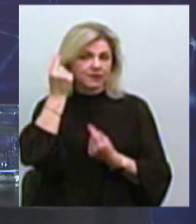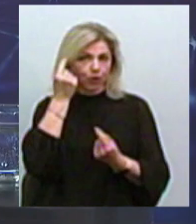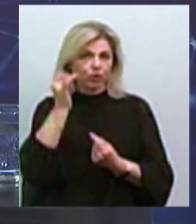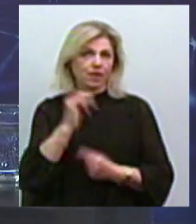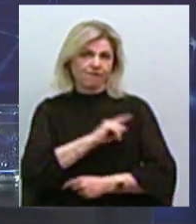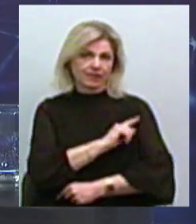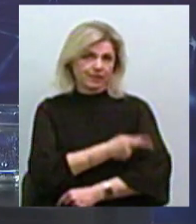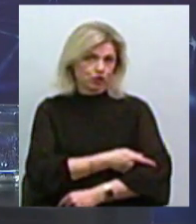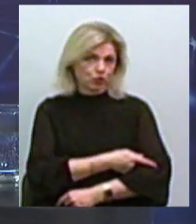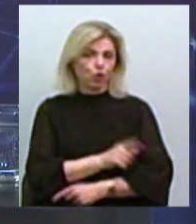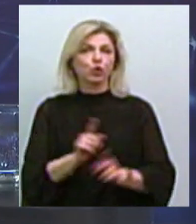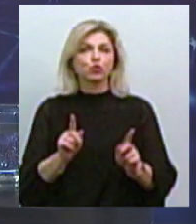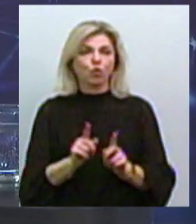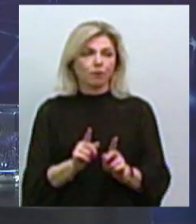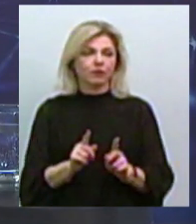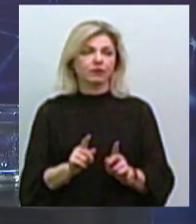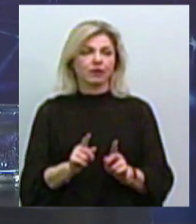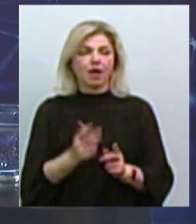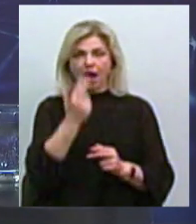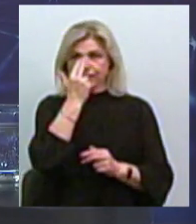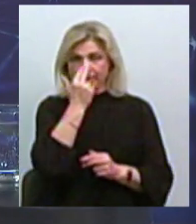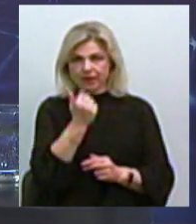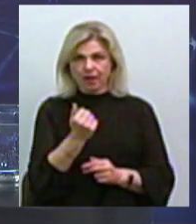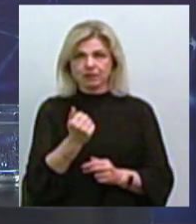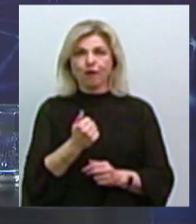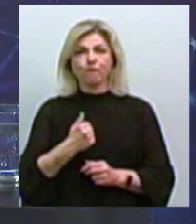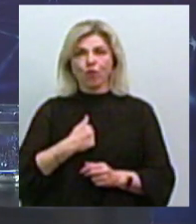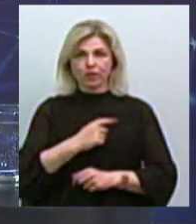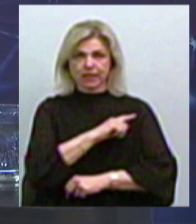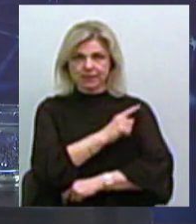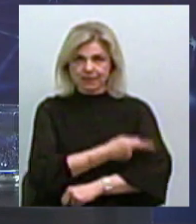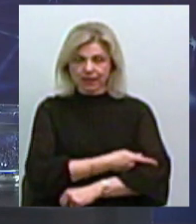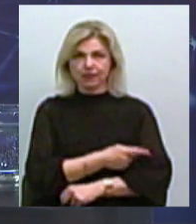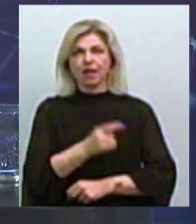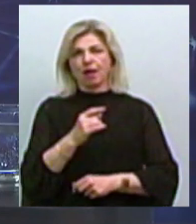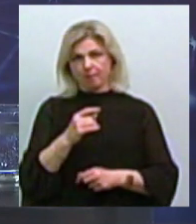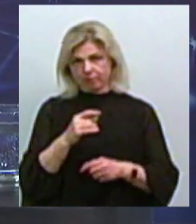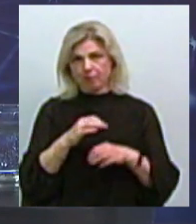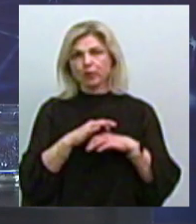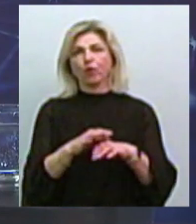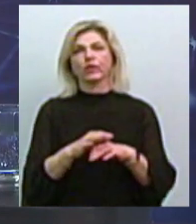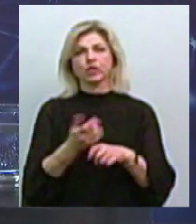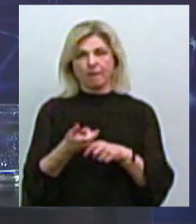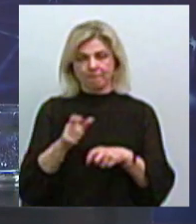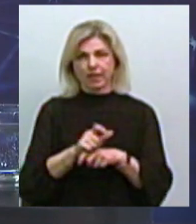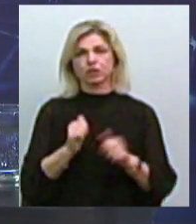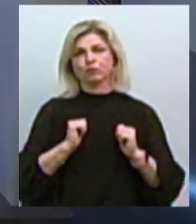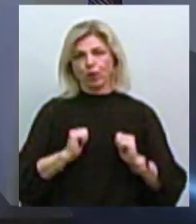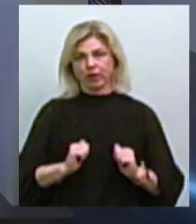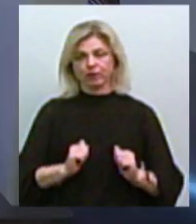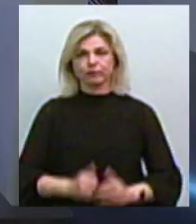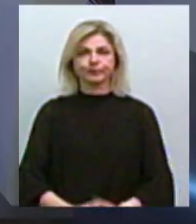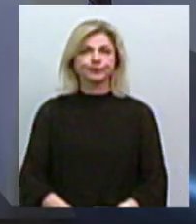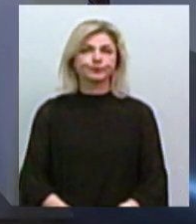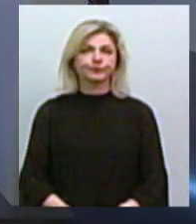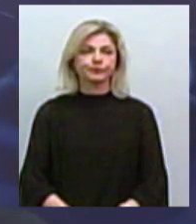і фізично, для того, щоб адаптація в Збройних силах, адаптація вона пройшла більш спокійно.